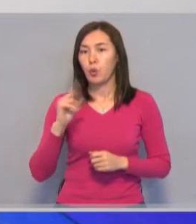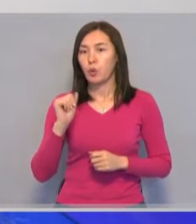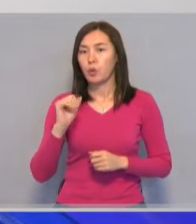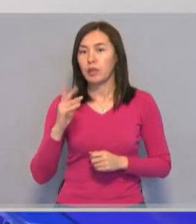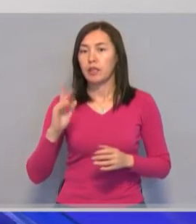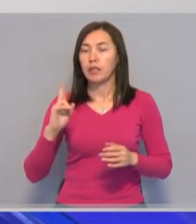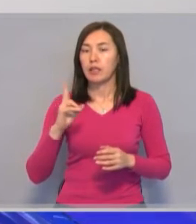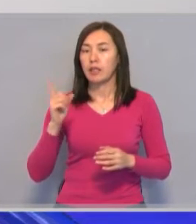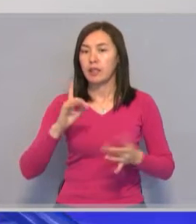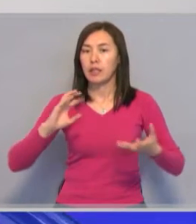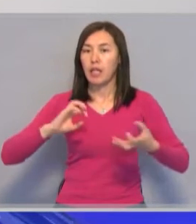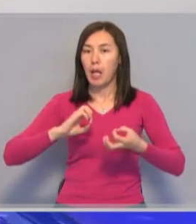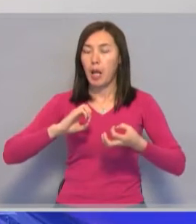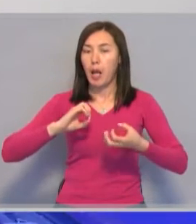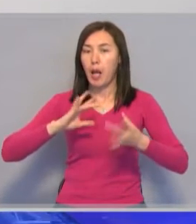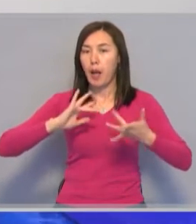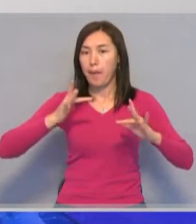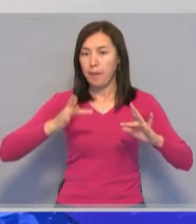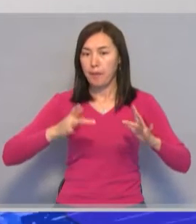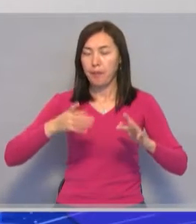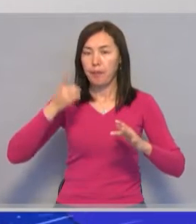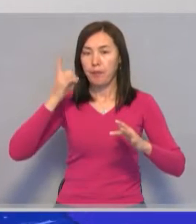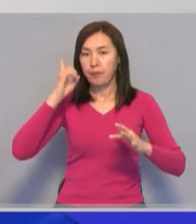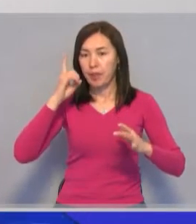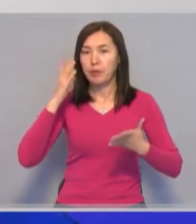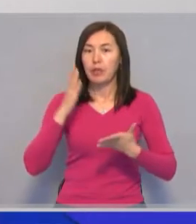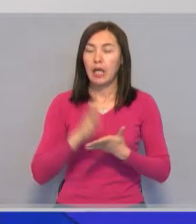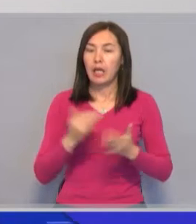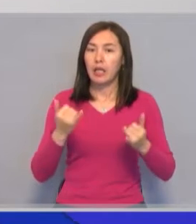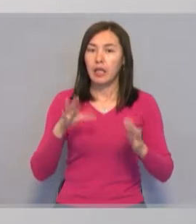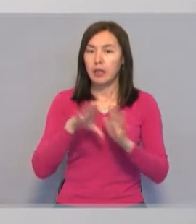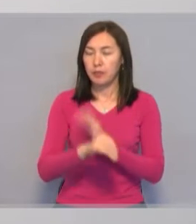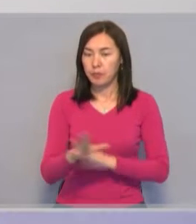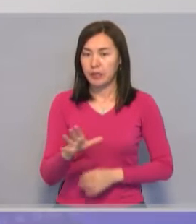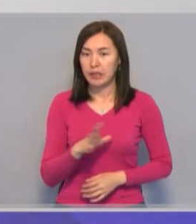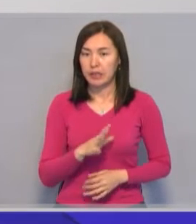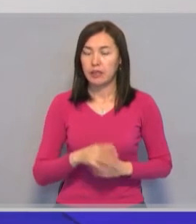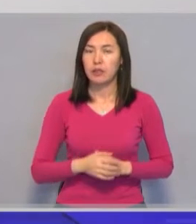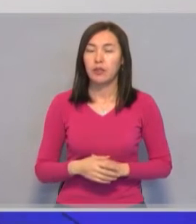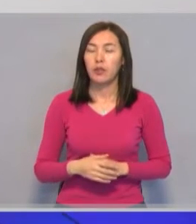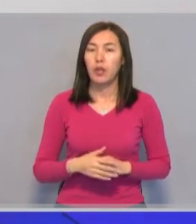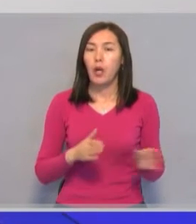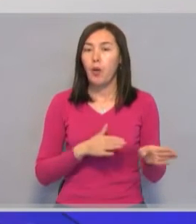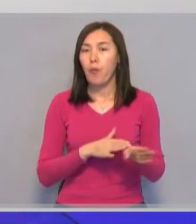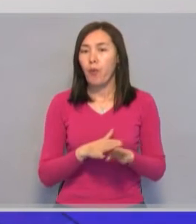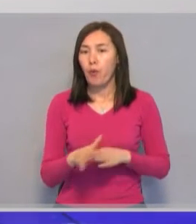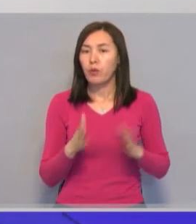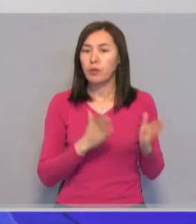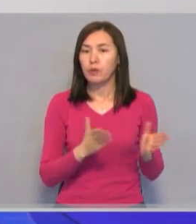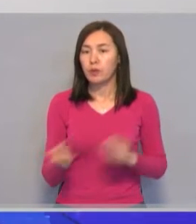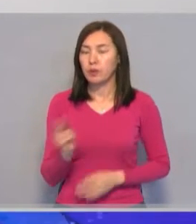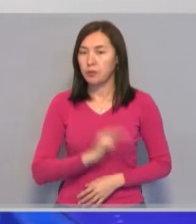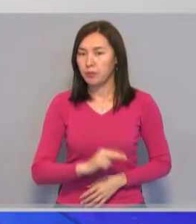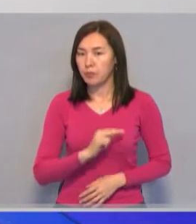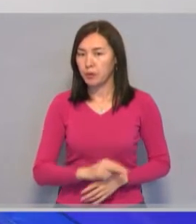e-tutunushi.kz бірыңғай ақпараттық жүйесінің мобильді нұсқасы да бар, қазір ендіріліп отыр. Бір тұтас жүйенің жұмысы